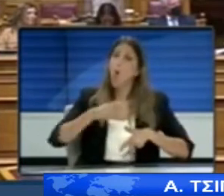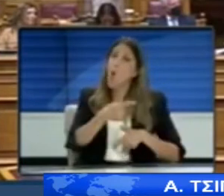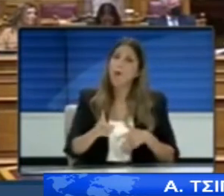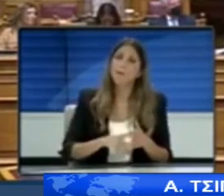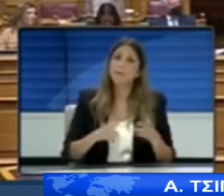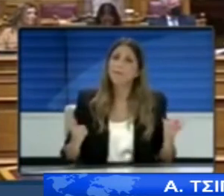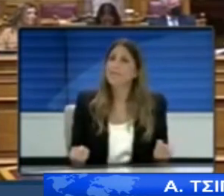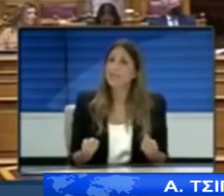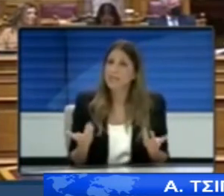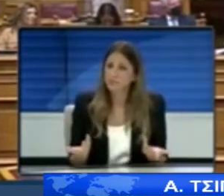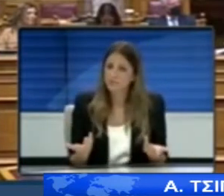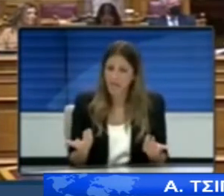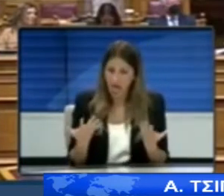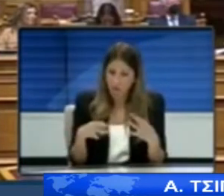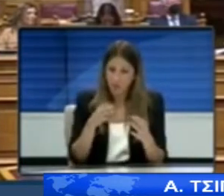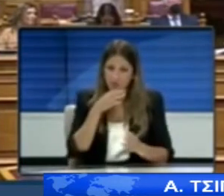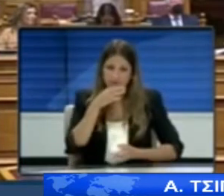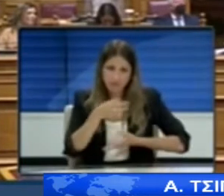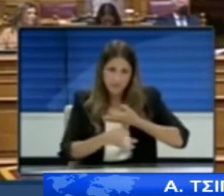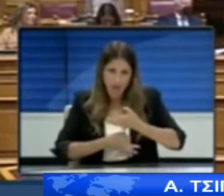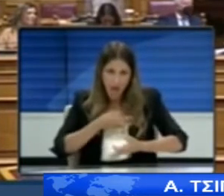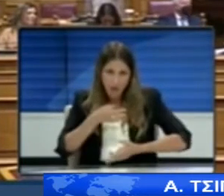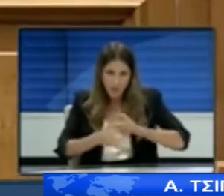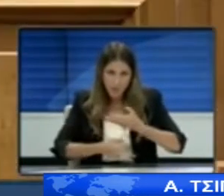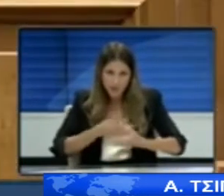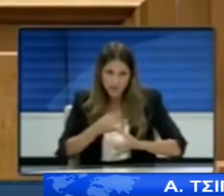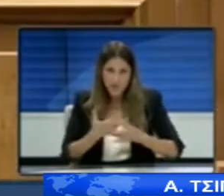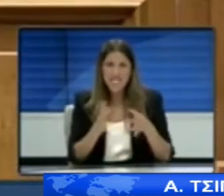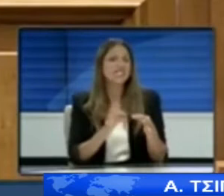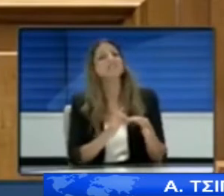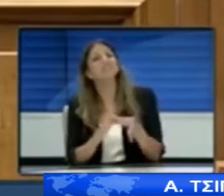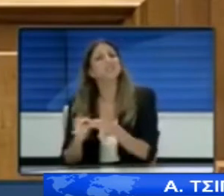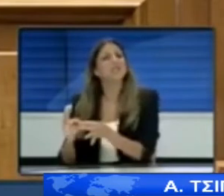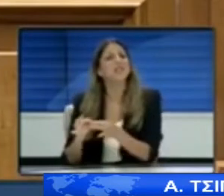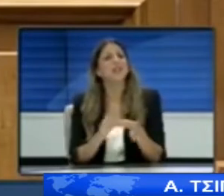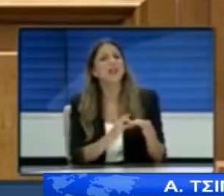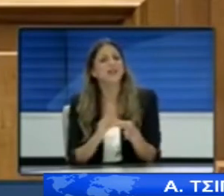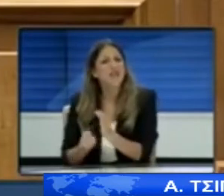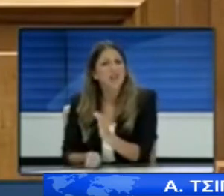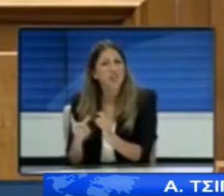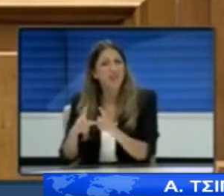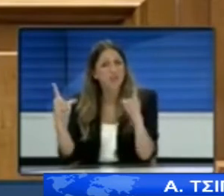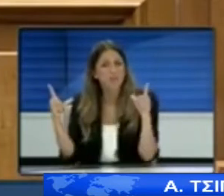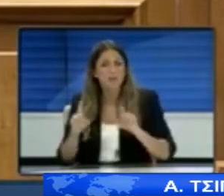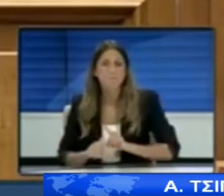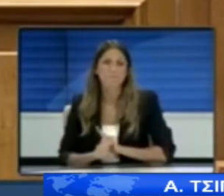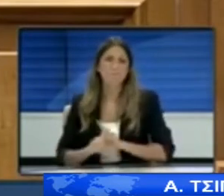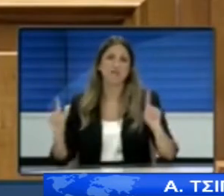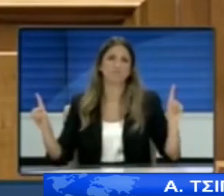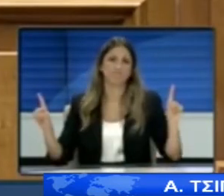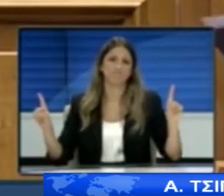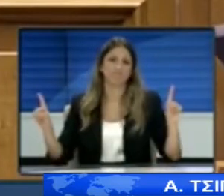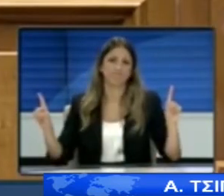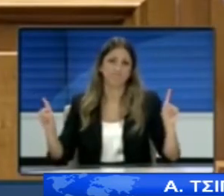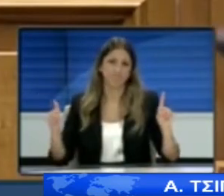από τώρα κάθε σκέψη για συνεργασία με τη Νέα Δημοκρατία του κ. Μητσοτάκη.